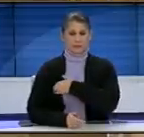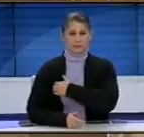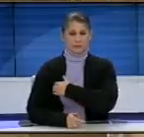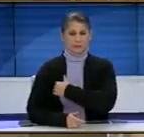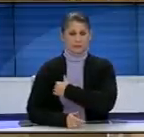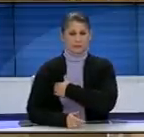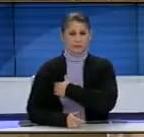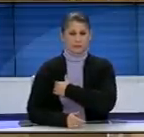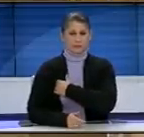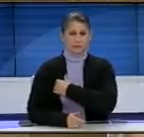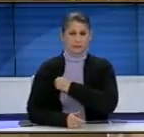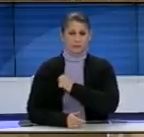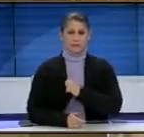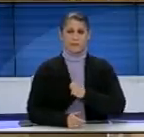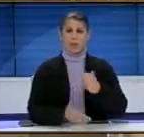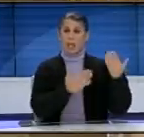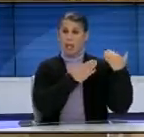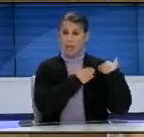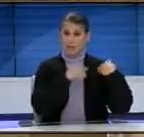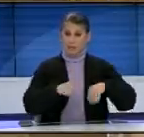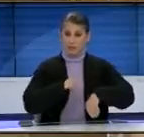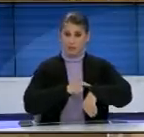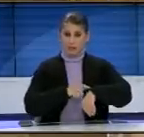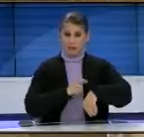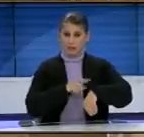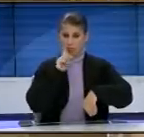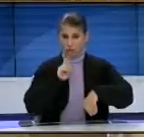με την ευθύνη που οι στιγμές επιβάλλουν,